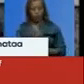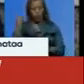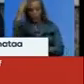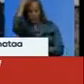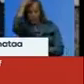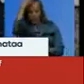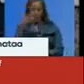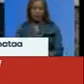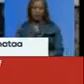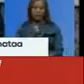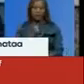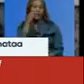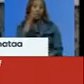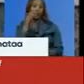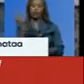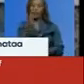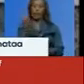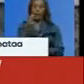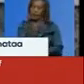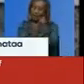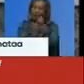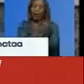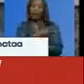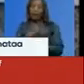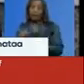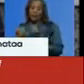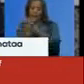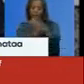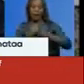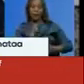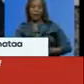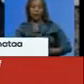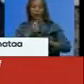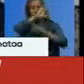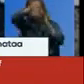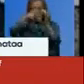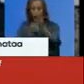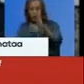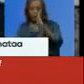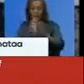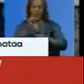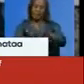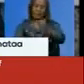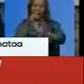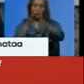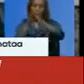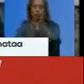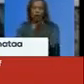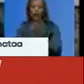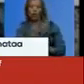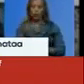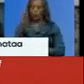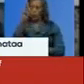መንግስት የሴቶችን ተጠቃሚነት ለማረጋገጥና በሀገራችን ሁለንተናዊ እድገት ግስጋሴ ውስጥ የበኩላችሁን